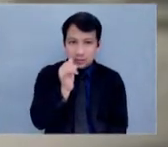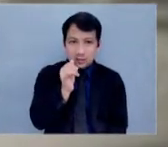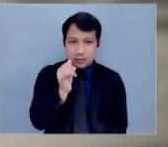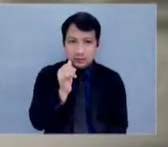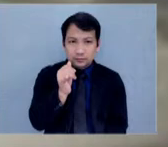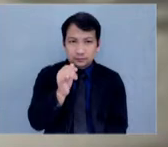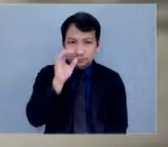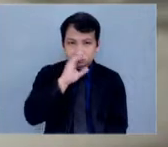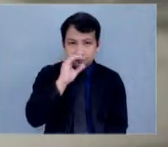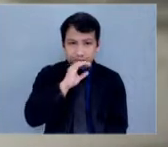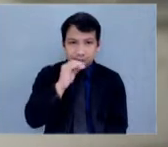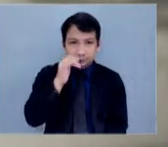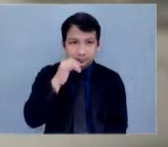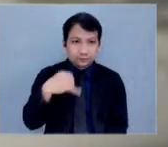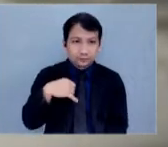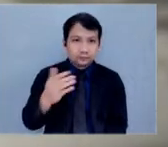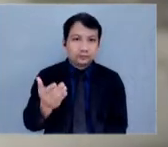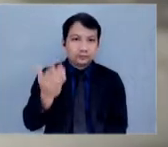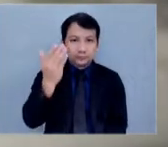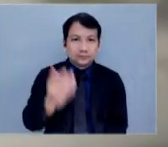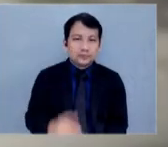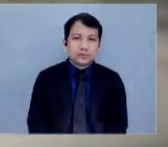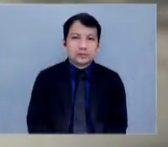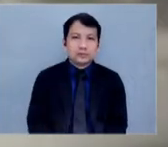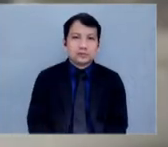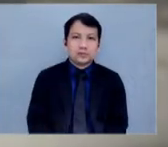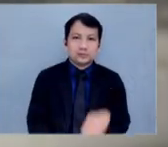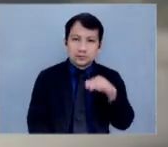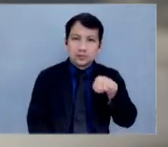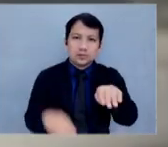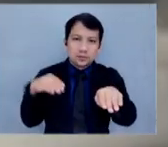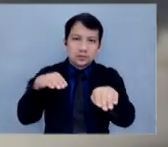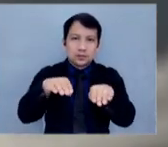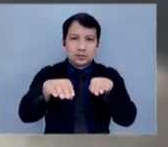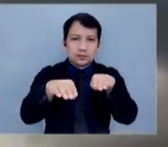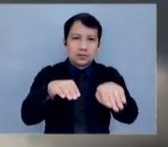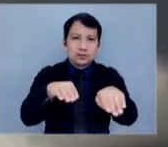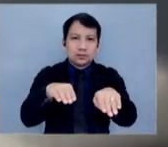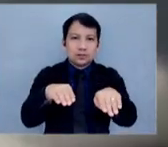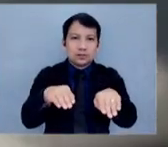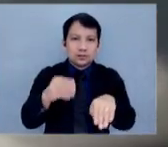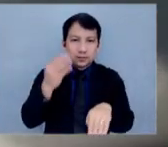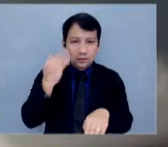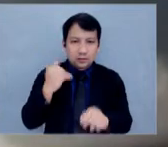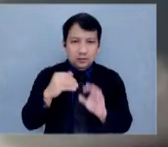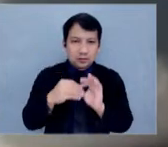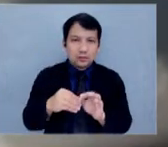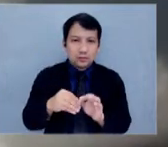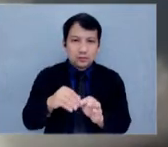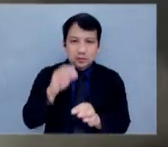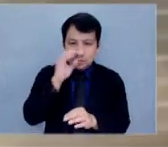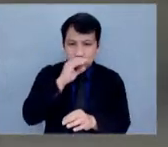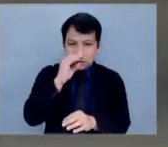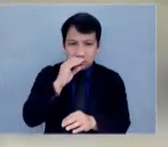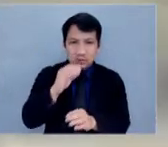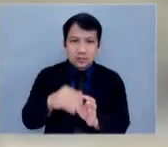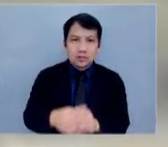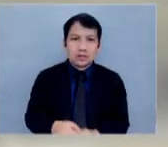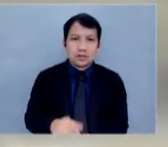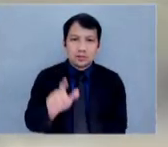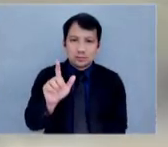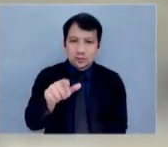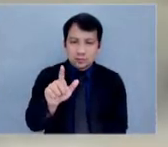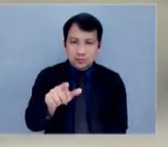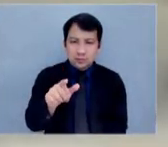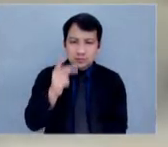City kahapon ng umaga, makikita mabilis ang takbo ng mga sasakyang bumabagtas sa Cebu South Road Properties. Ilang sandali pa,